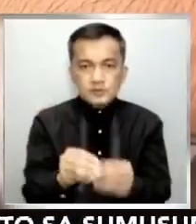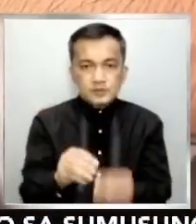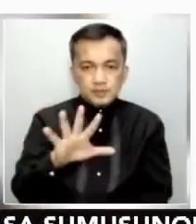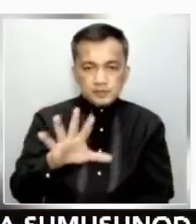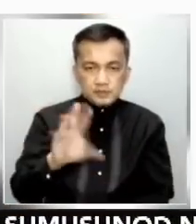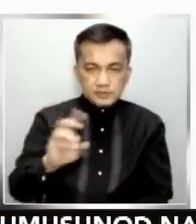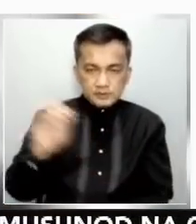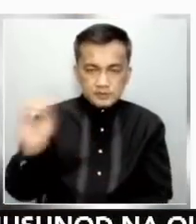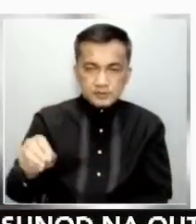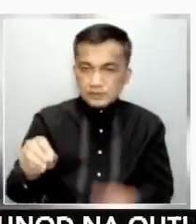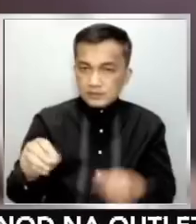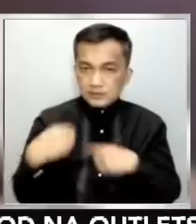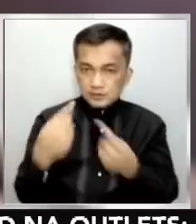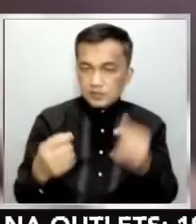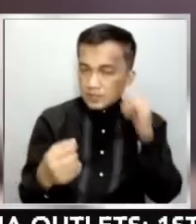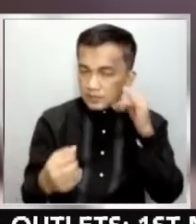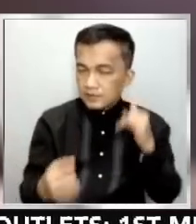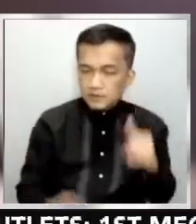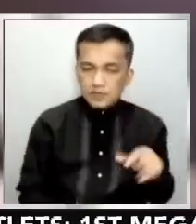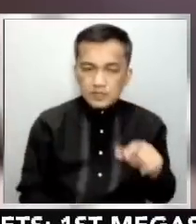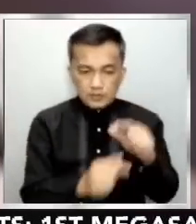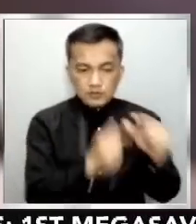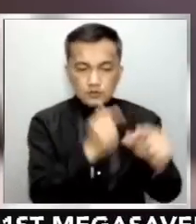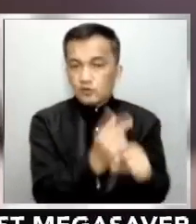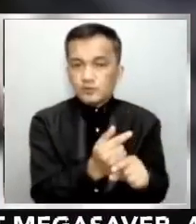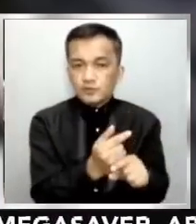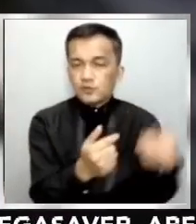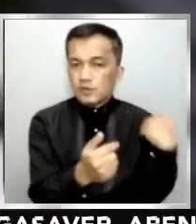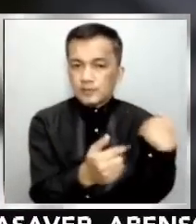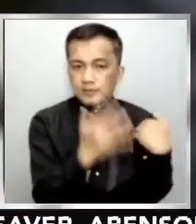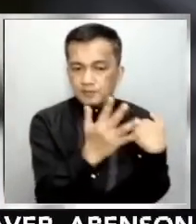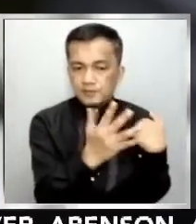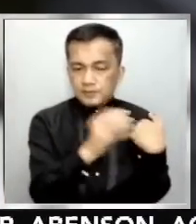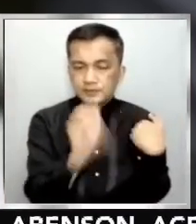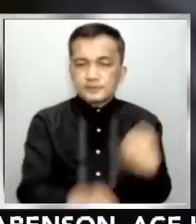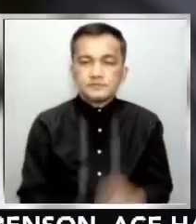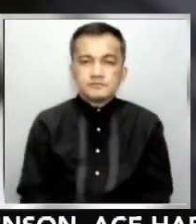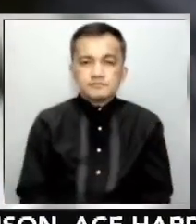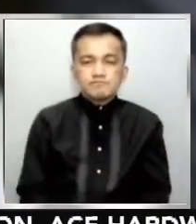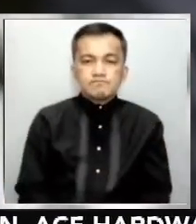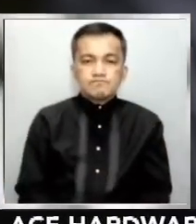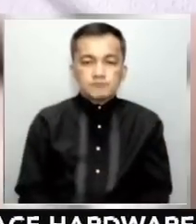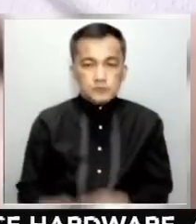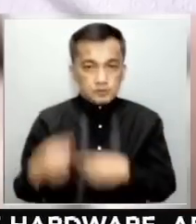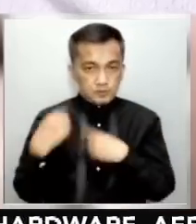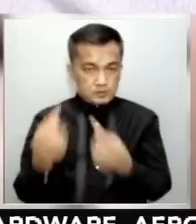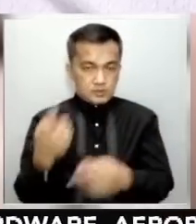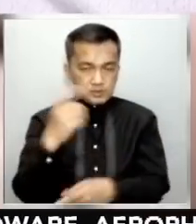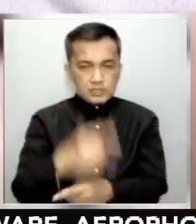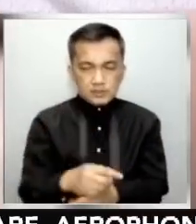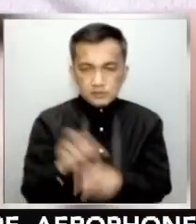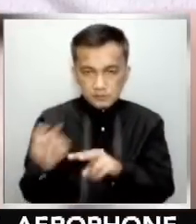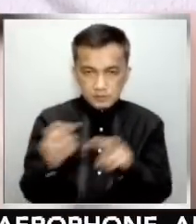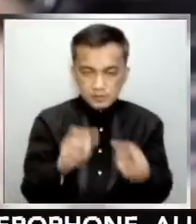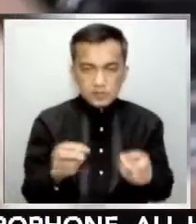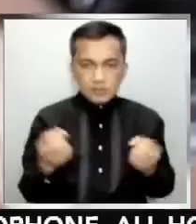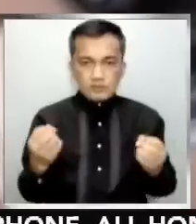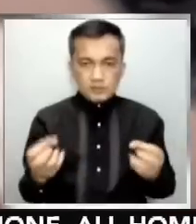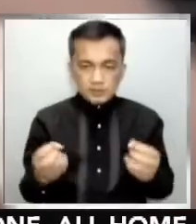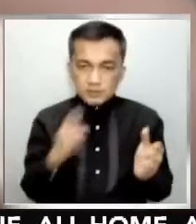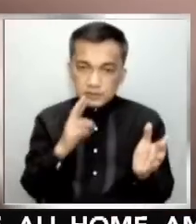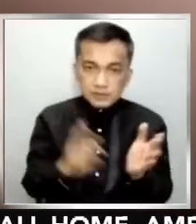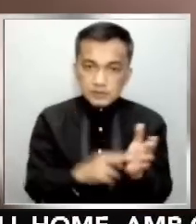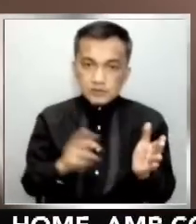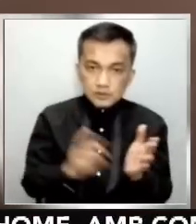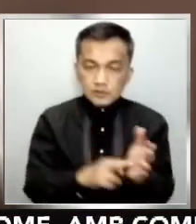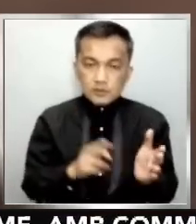kahapon. Ang Globe naman, wala pa sa 50%. Pero sa mga nakalipas sa araw, kapansin-pansin daw ang pagdami ng mga nagre-rehistro na umaabot